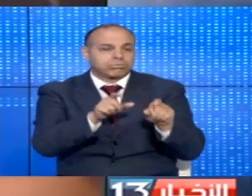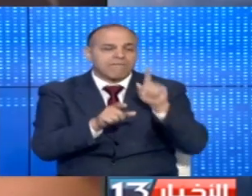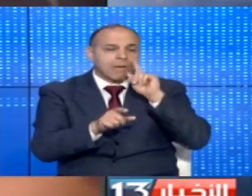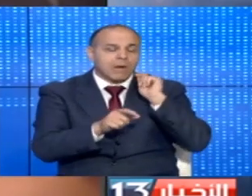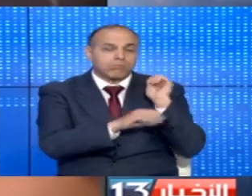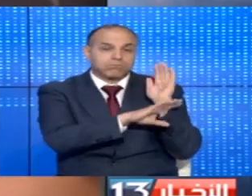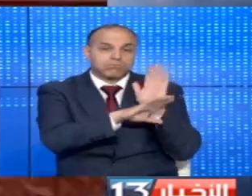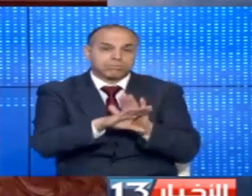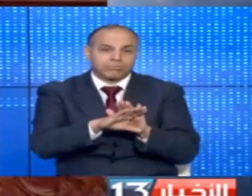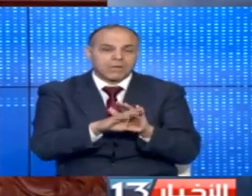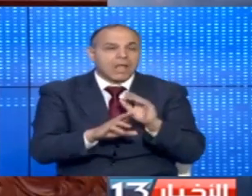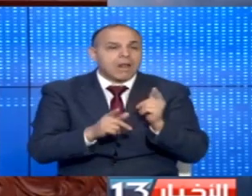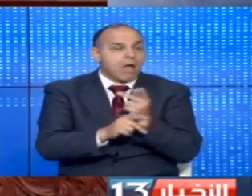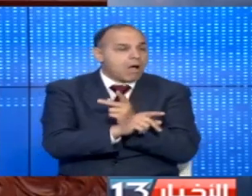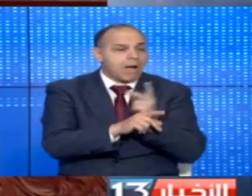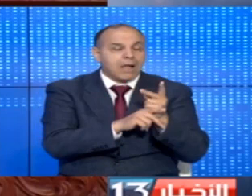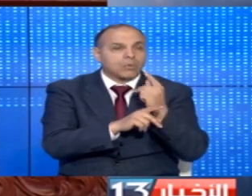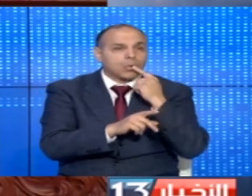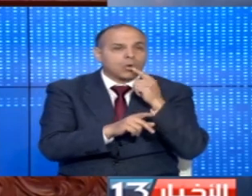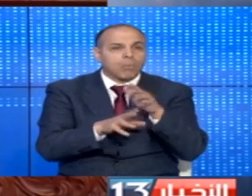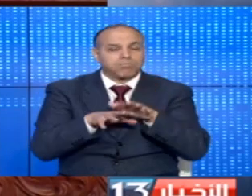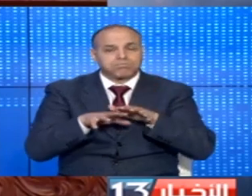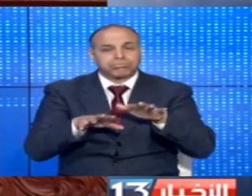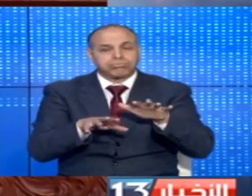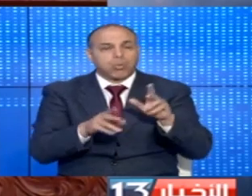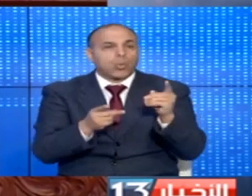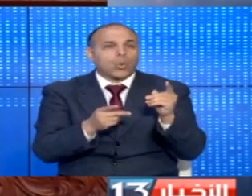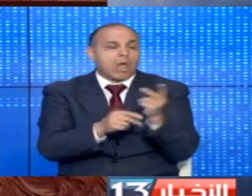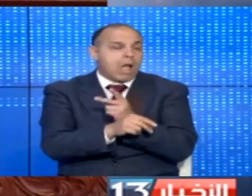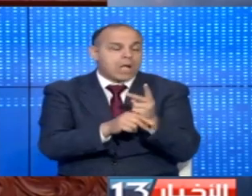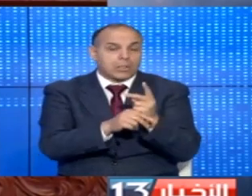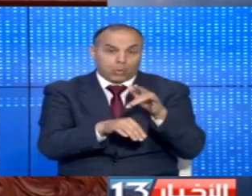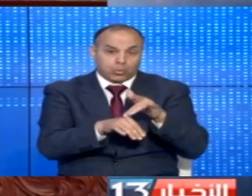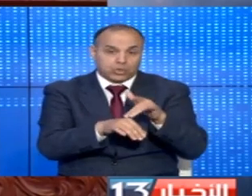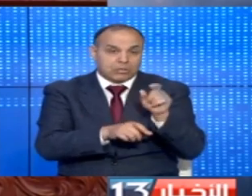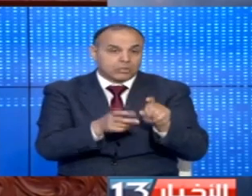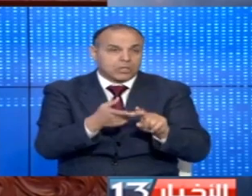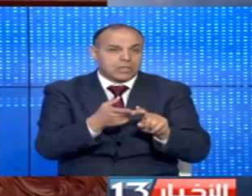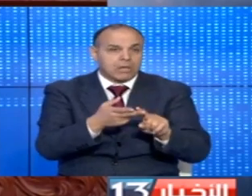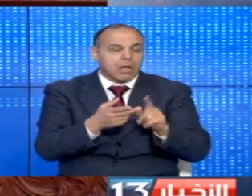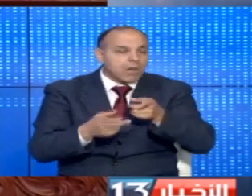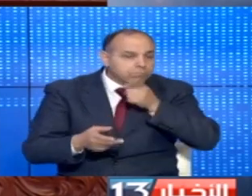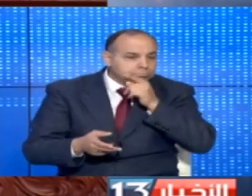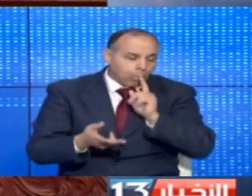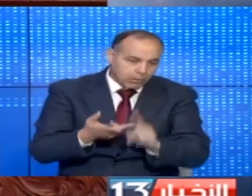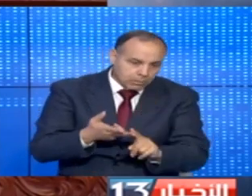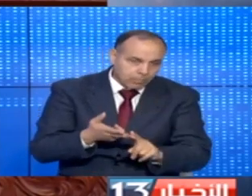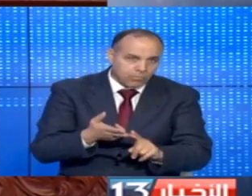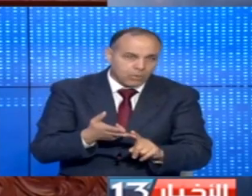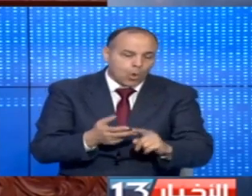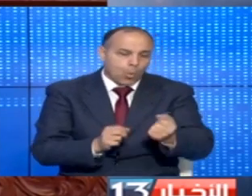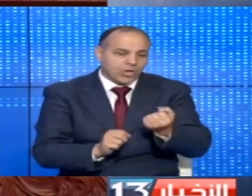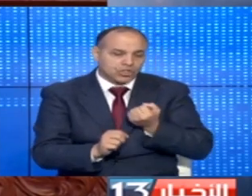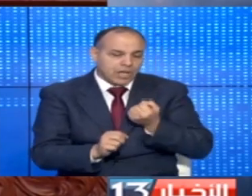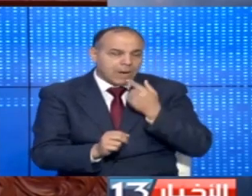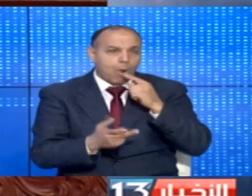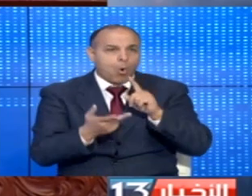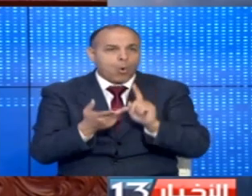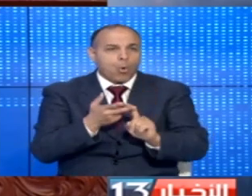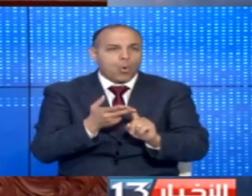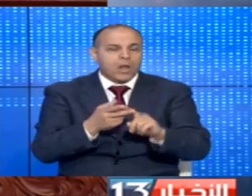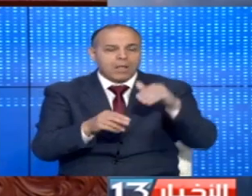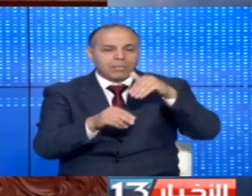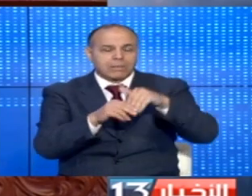من مخاطر تفشي عده ظواهر خطيره المخدرات والجريمه في محيط المؤسسات